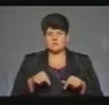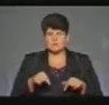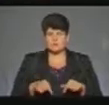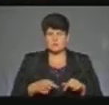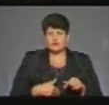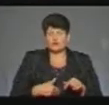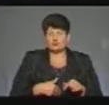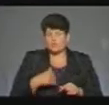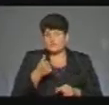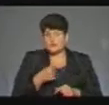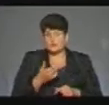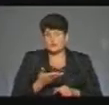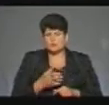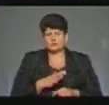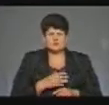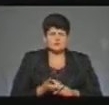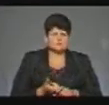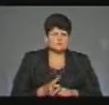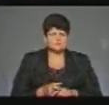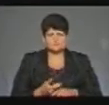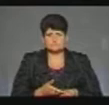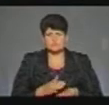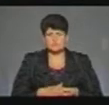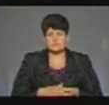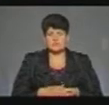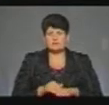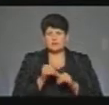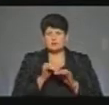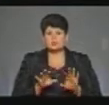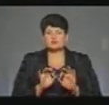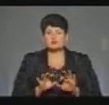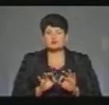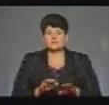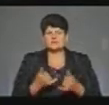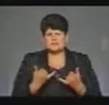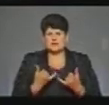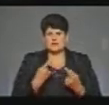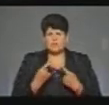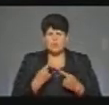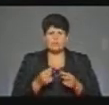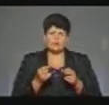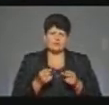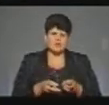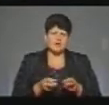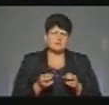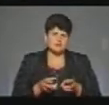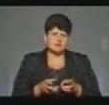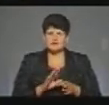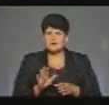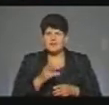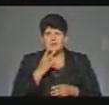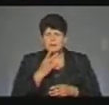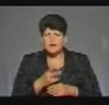рік, була страшенна біда. Я вам, діти, не можу пояснити. Ми зараз говоримо біда. Я не бачу